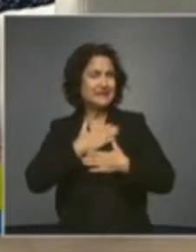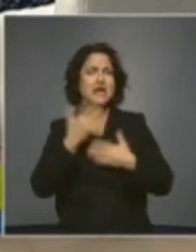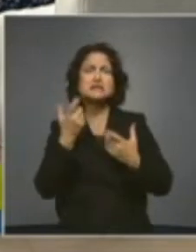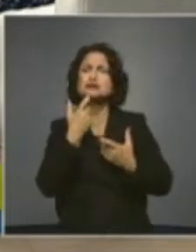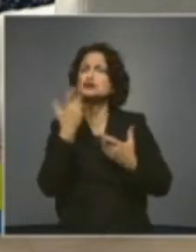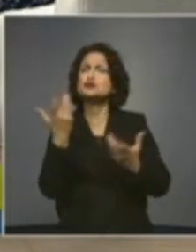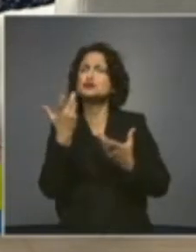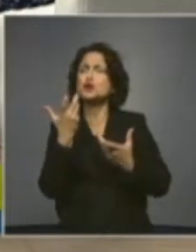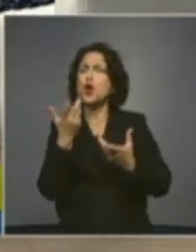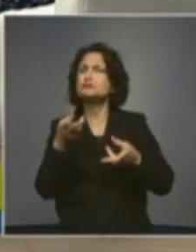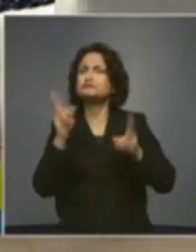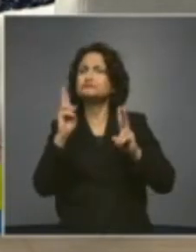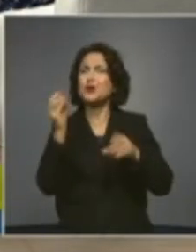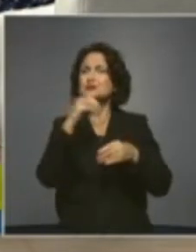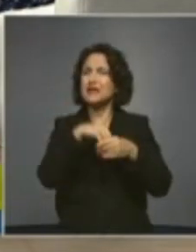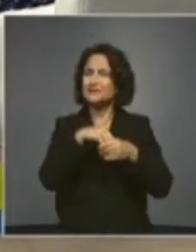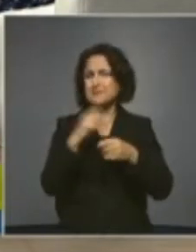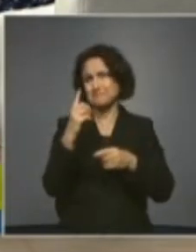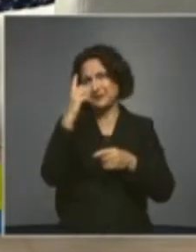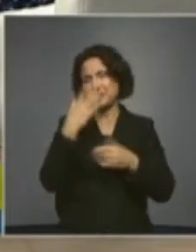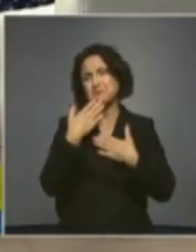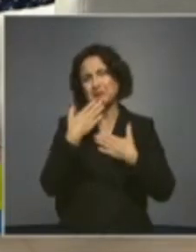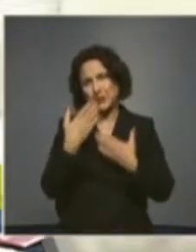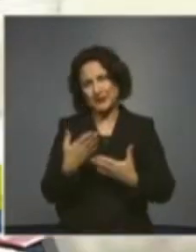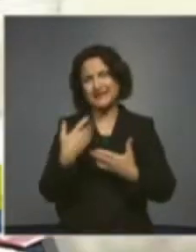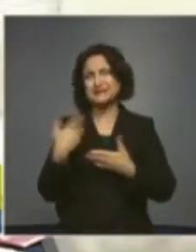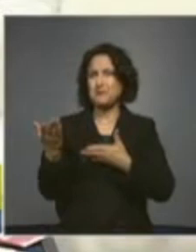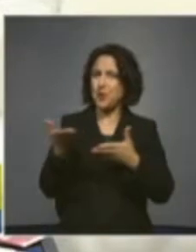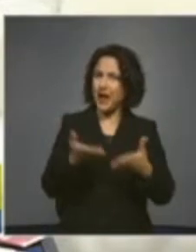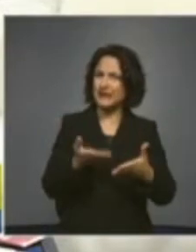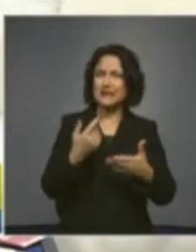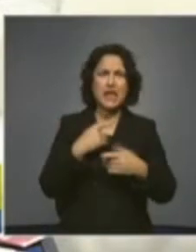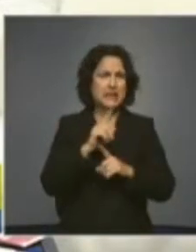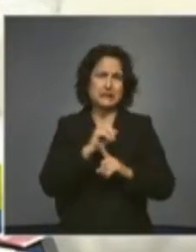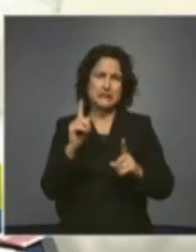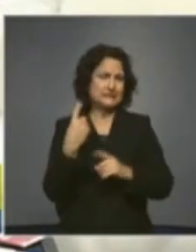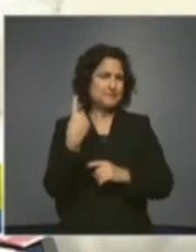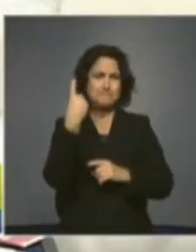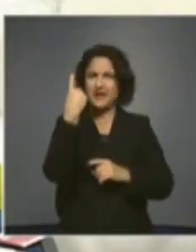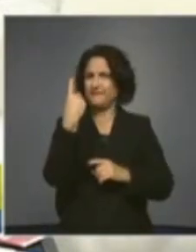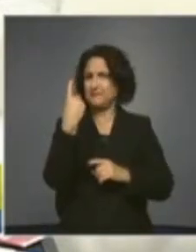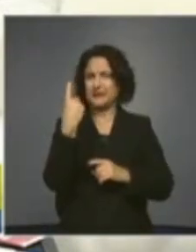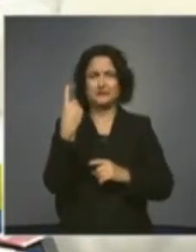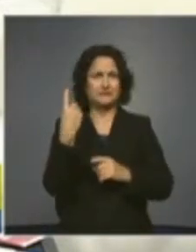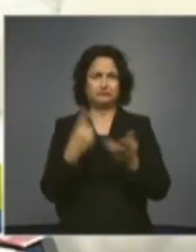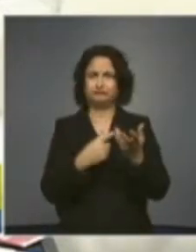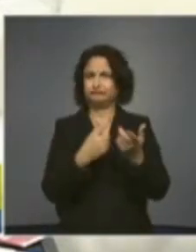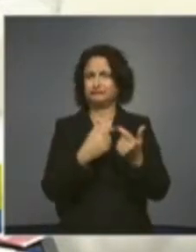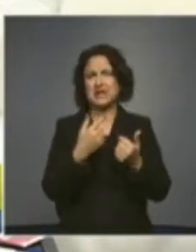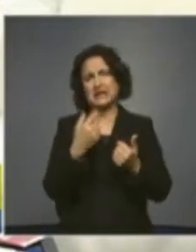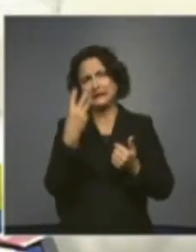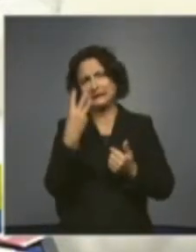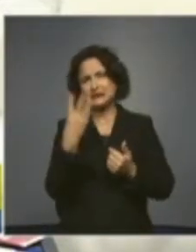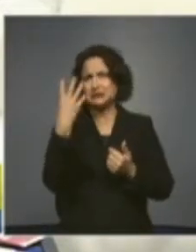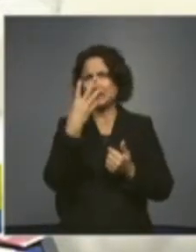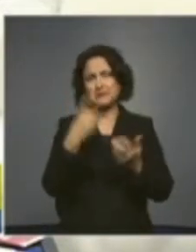конкурс? Ами, първо благодаря за поканата. Аз като цяло не участвам за първи път в конкурса на Млад предприемач, може би за трети или четвърти